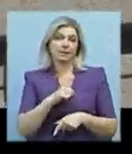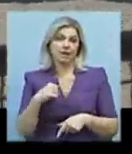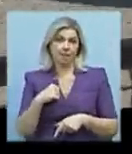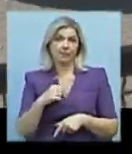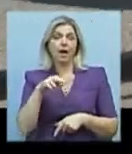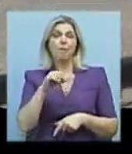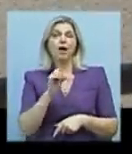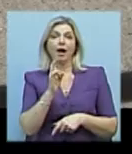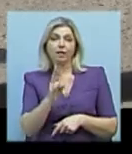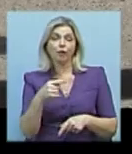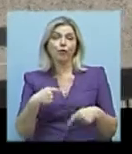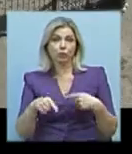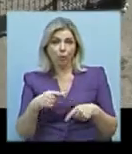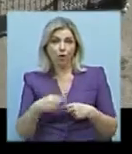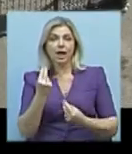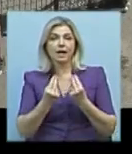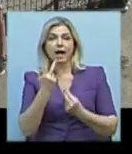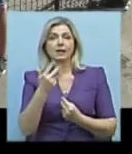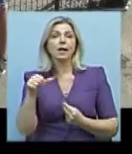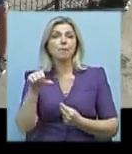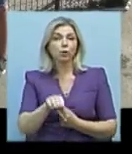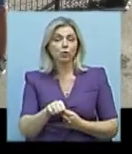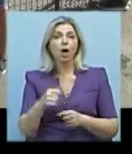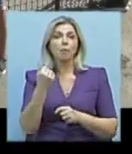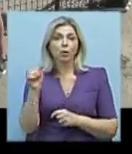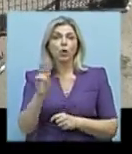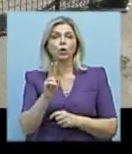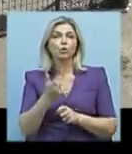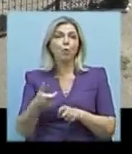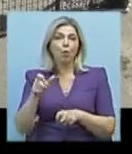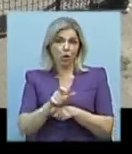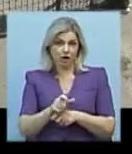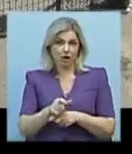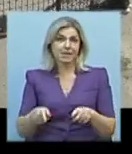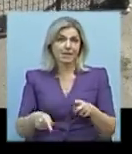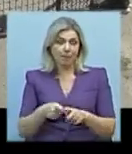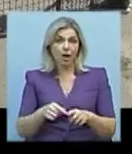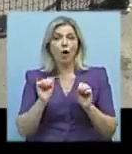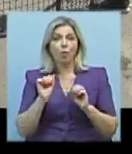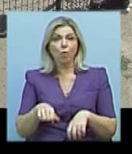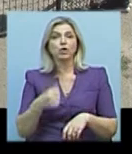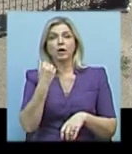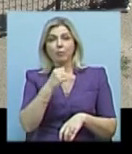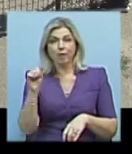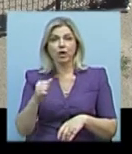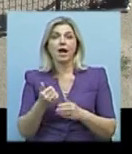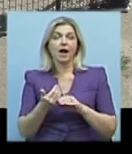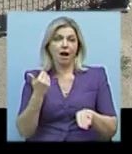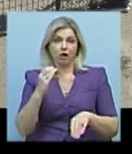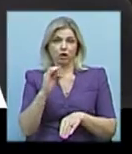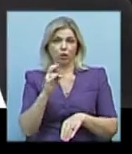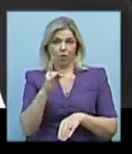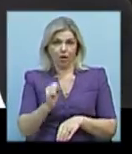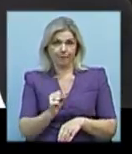2. Матч триває 3 хвилини. Перемагає той, хто більше заб'є. Можна перемогти достроково, якщо прокинеш супернику м'яч поміж